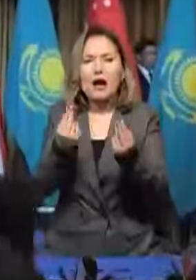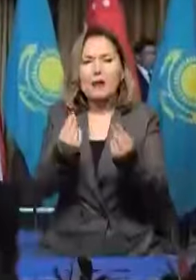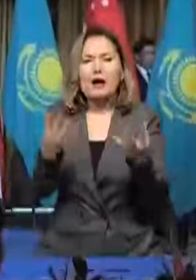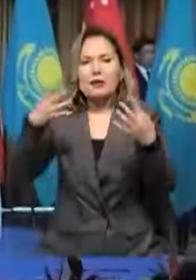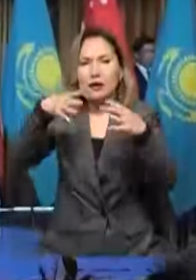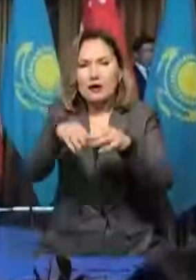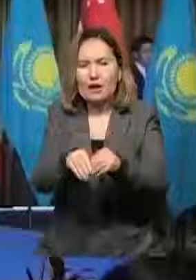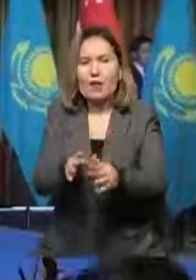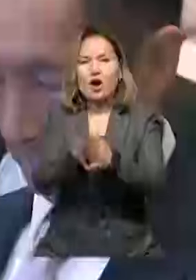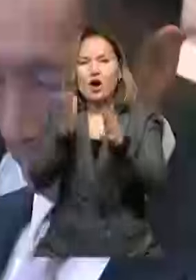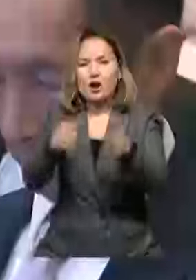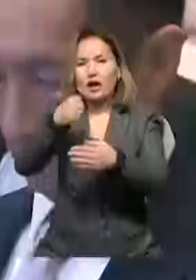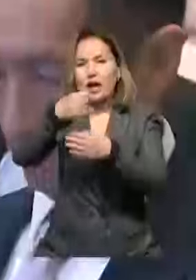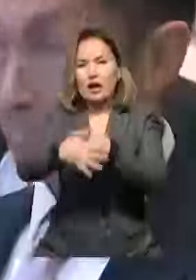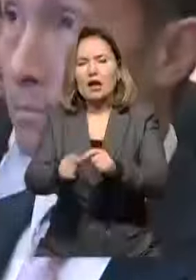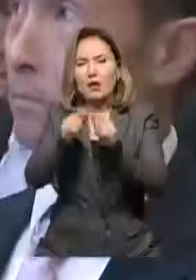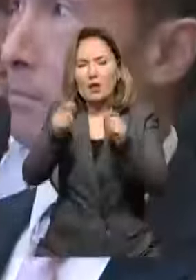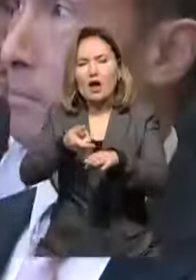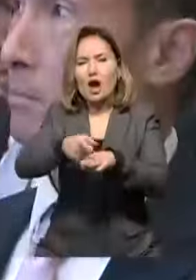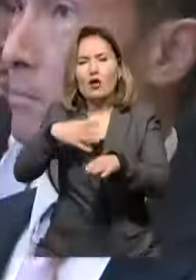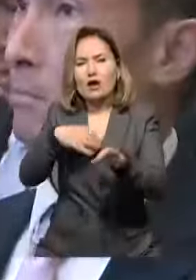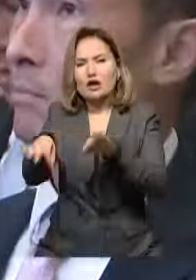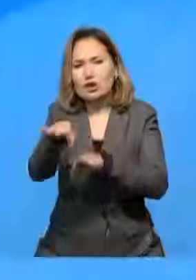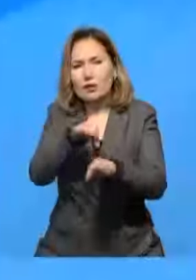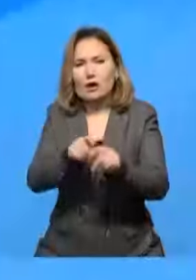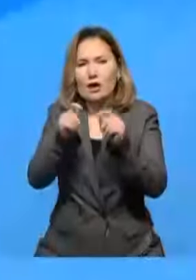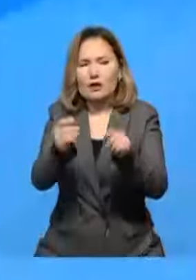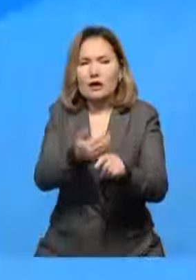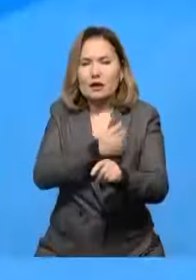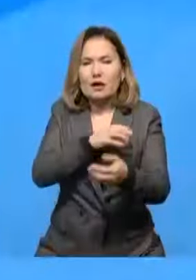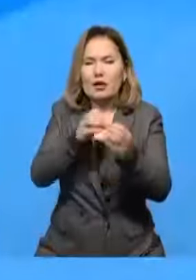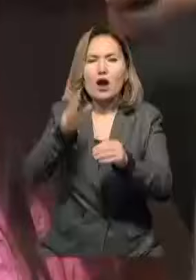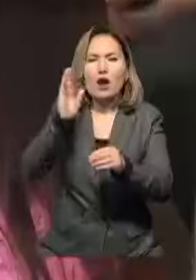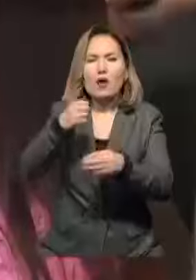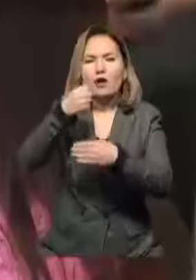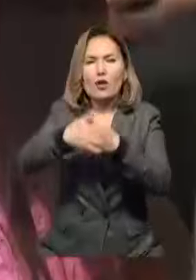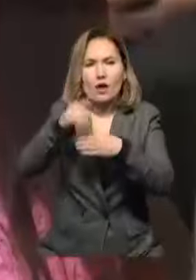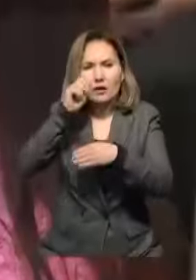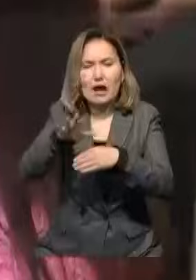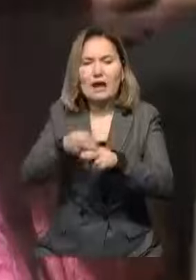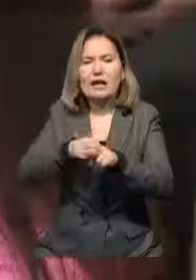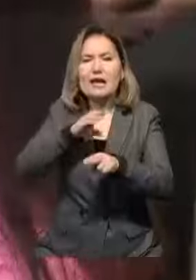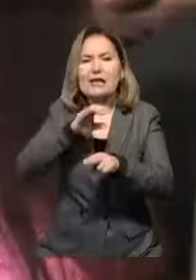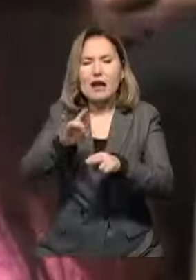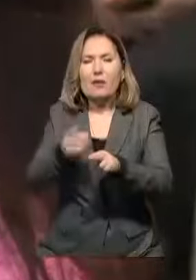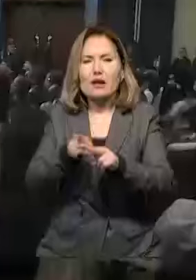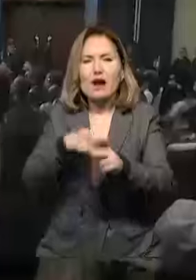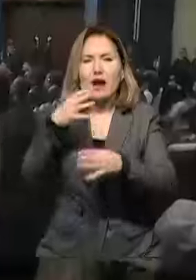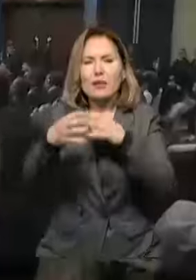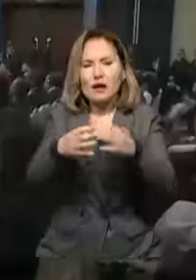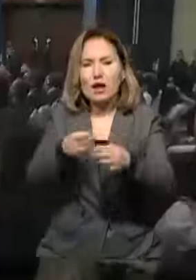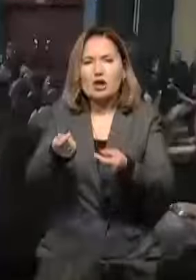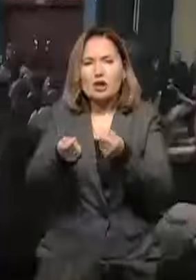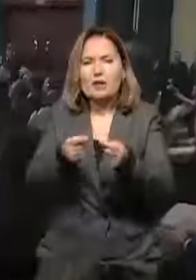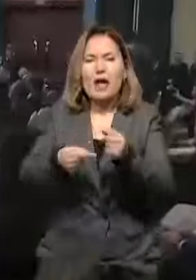интеграцияланған мегаполис салу бастамасын өте маңызды жоба деп санаймын. Бұл жоба болашақта Орталық Азиядағы Сингапурға әрі халықаралық